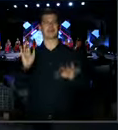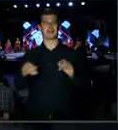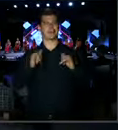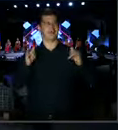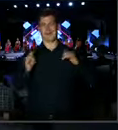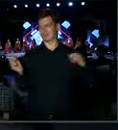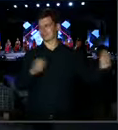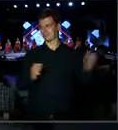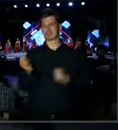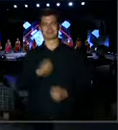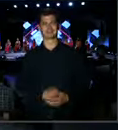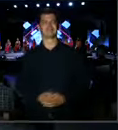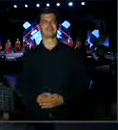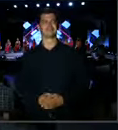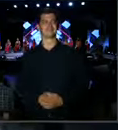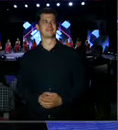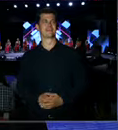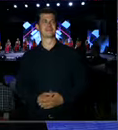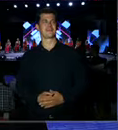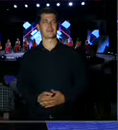dopingować swoje kandydatki.